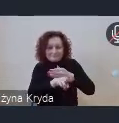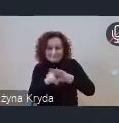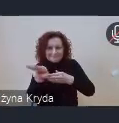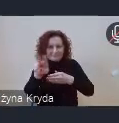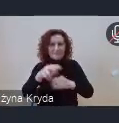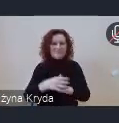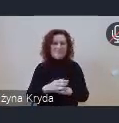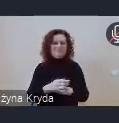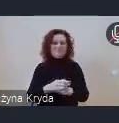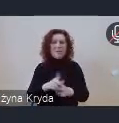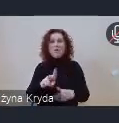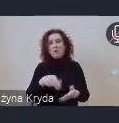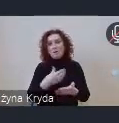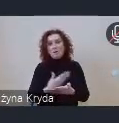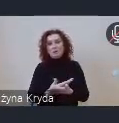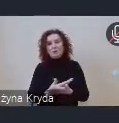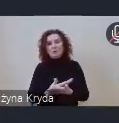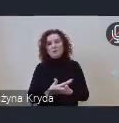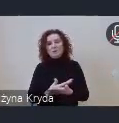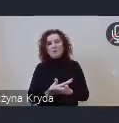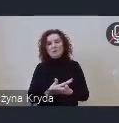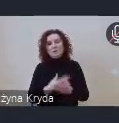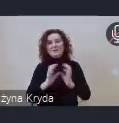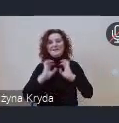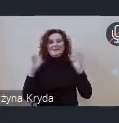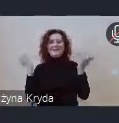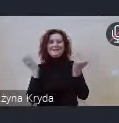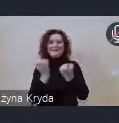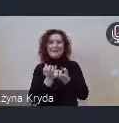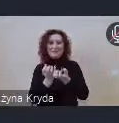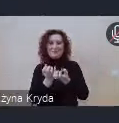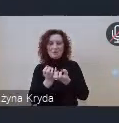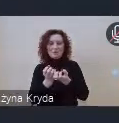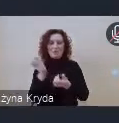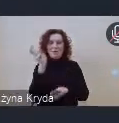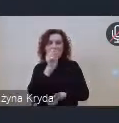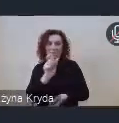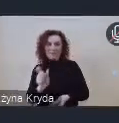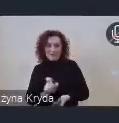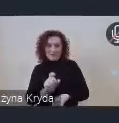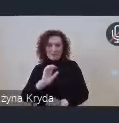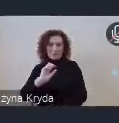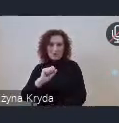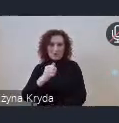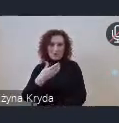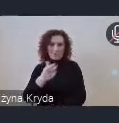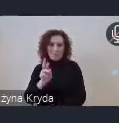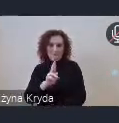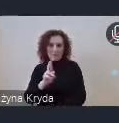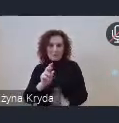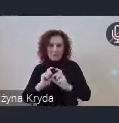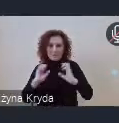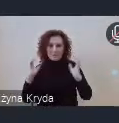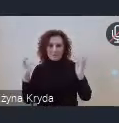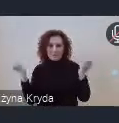Gdańsku tego ładnego Amber stadion Tak jestem stadion zbudowany tak jak zresztą każdy stadion że ma kilka poziomów bo